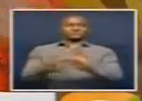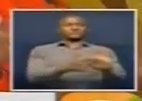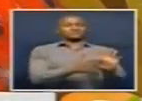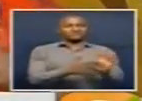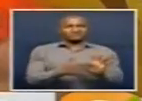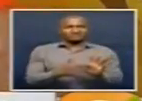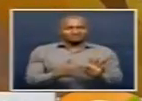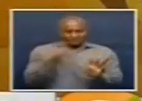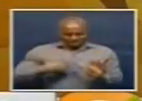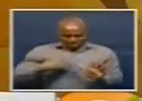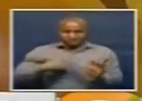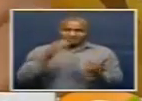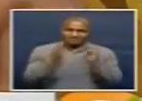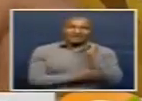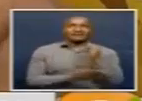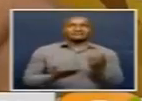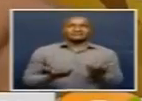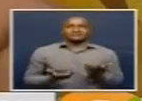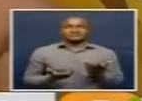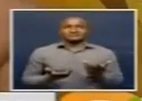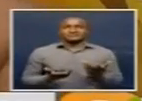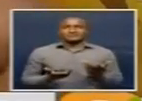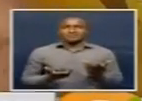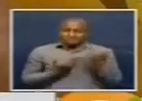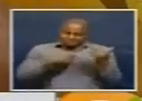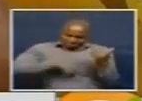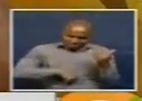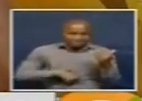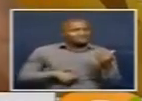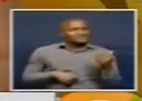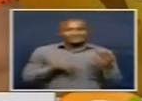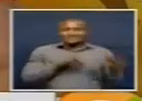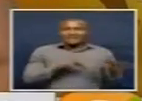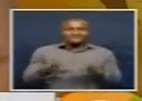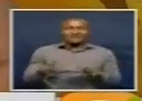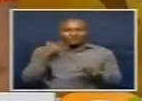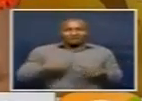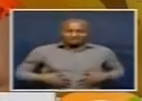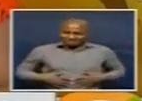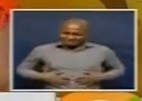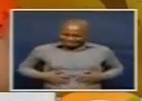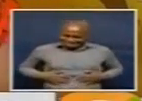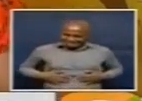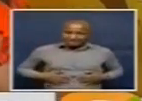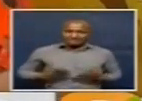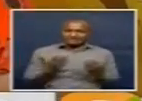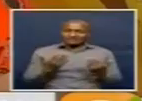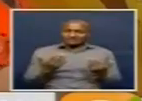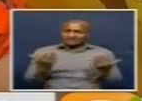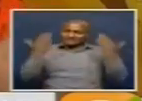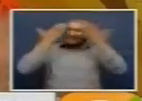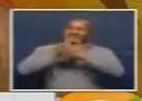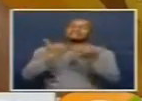vazi mbaya, na lile vazi mbaya mtoto hana raha tumboni, wamnyonga nyonga. Sasa hapo ndio sijajua kama usiku mazala na hayo